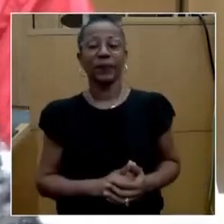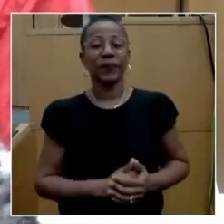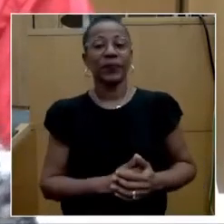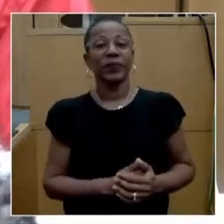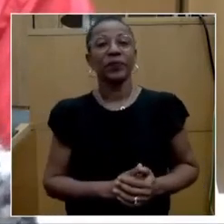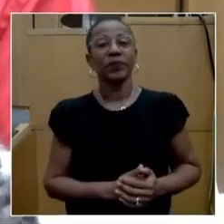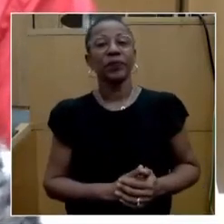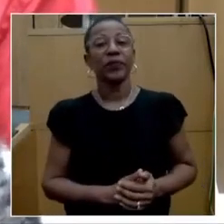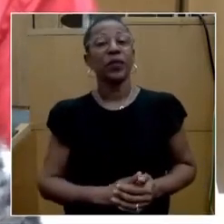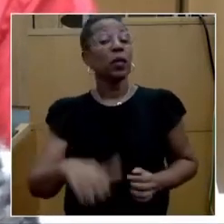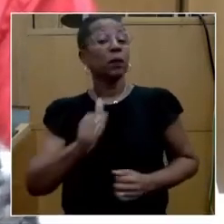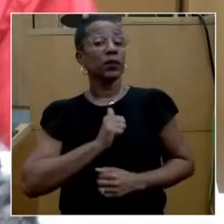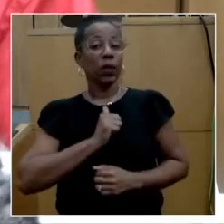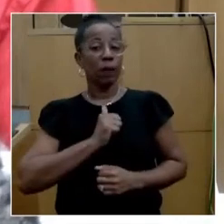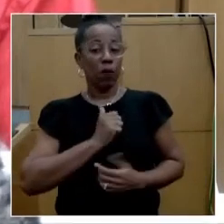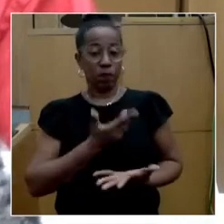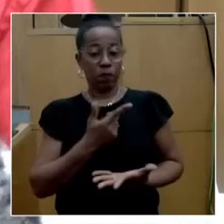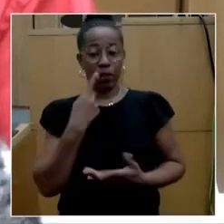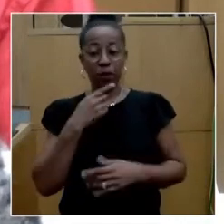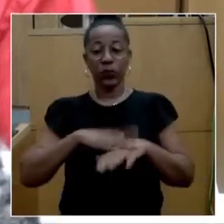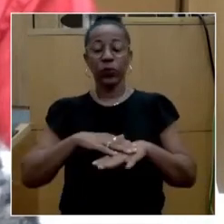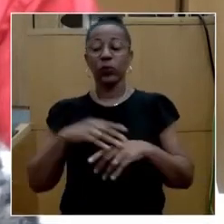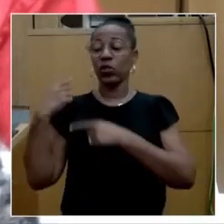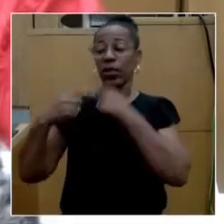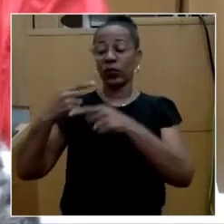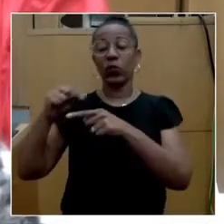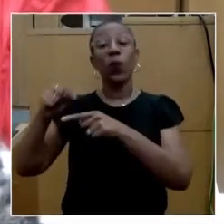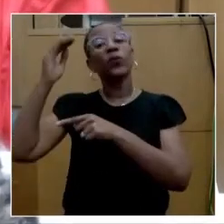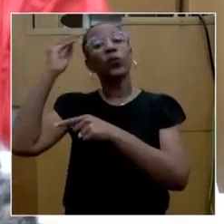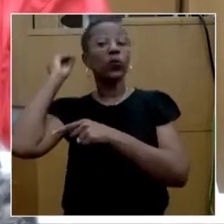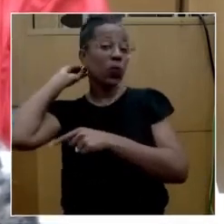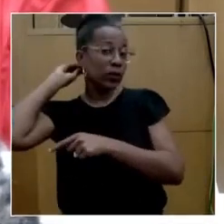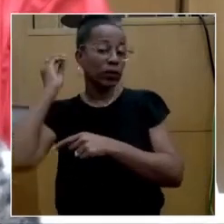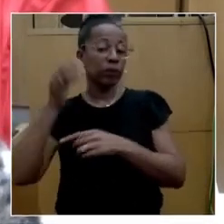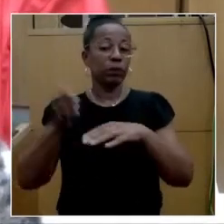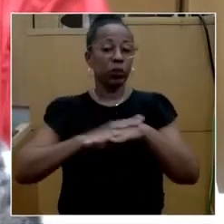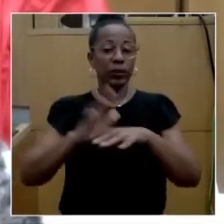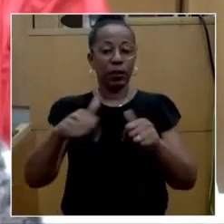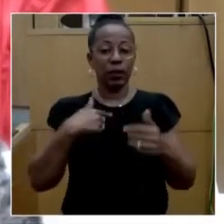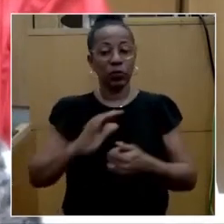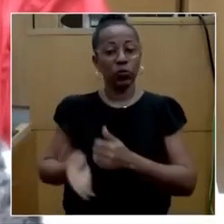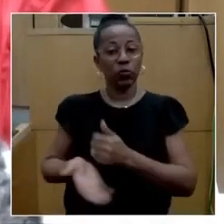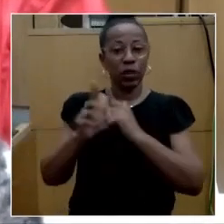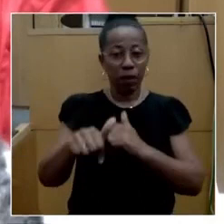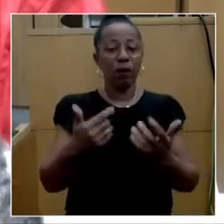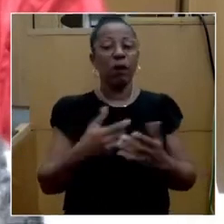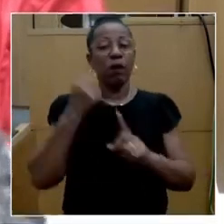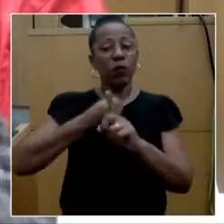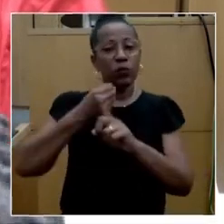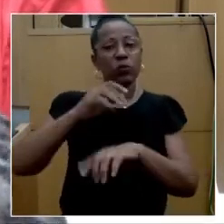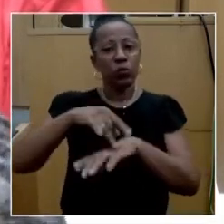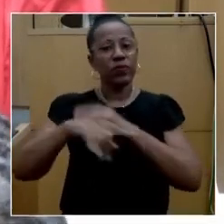Personnellement, je fais partie de la génération qui a pris conscience politique dans le soutien des luttes que nous menions pour obtenir